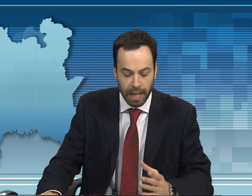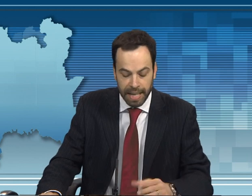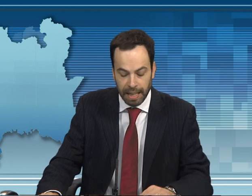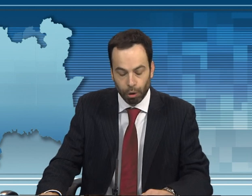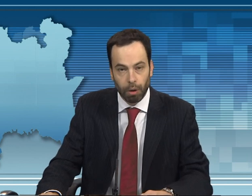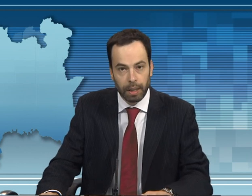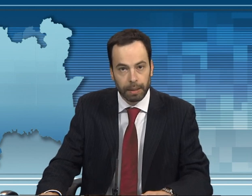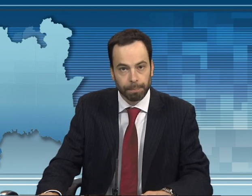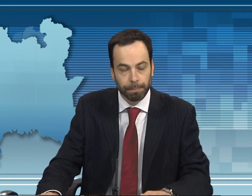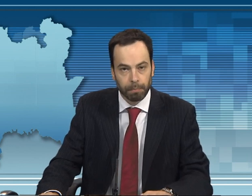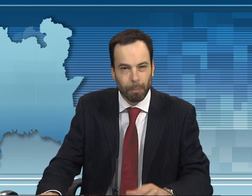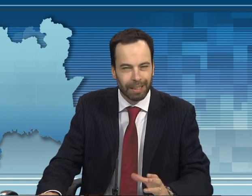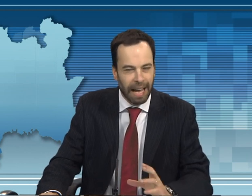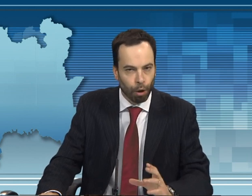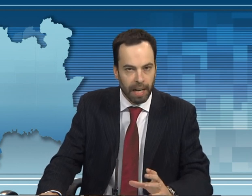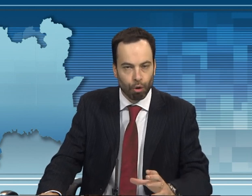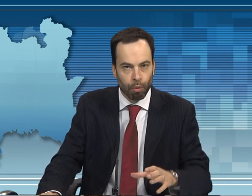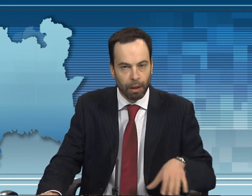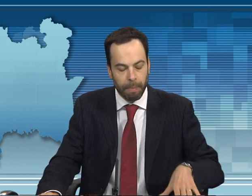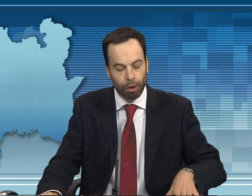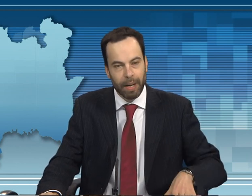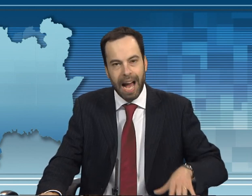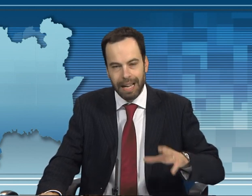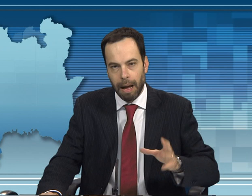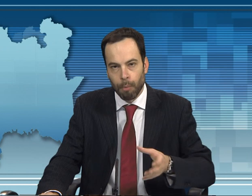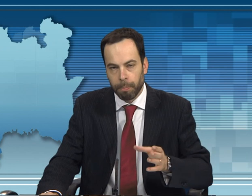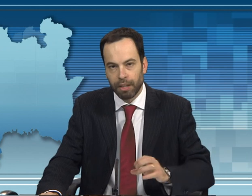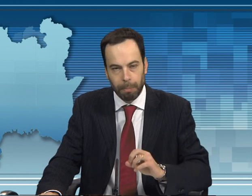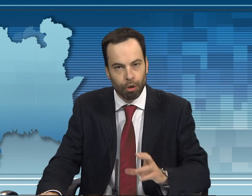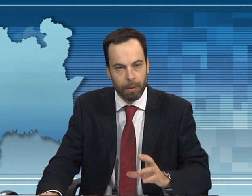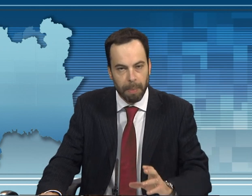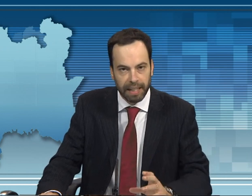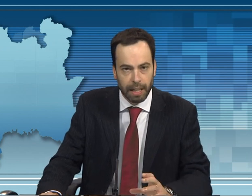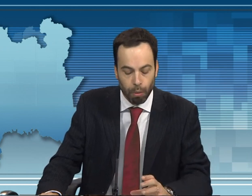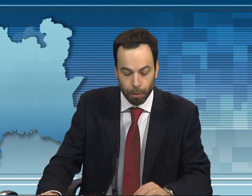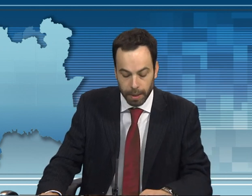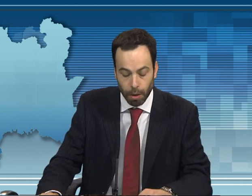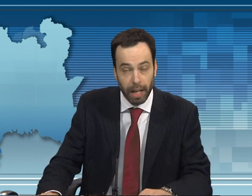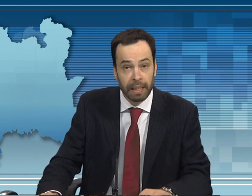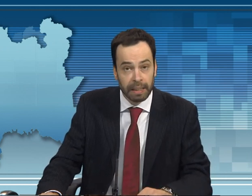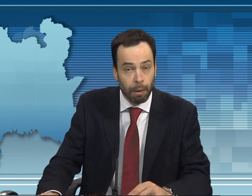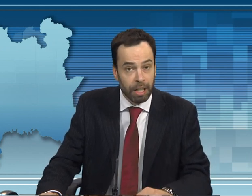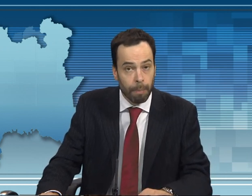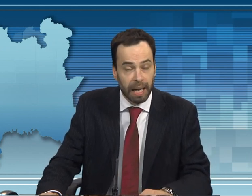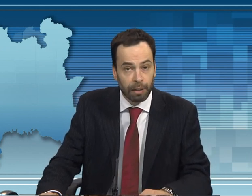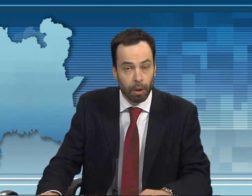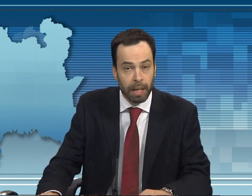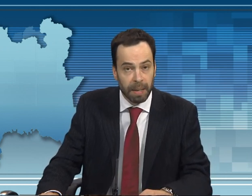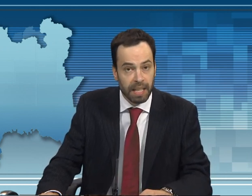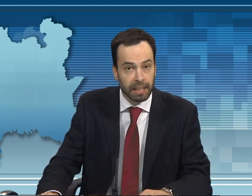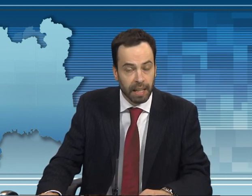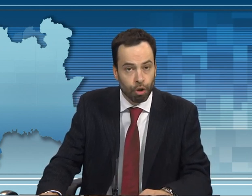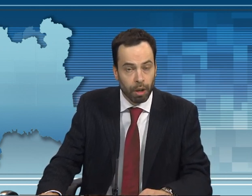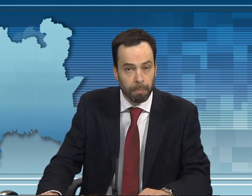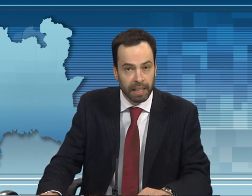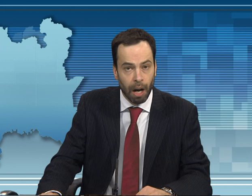oggi, tornato sull'argomento e ha ammorbidito ma solo in parte la sua posizione. Di questo ha parlato il